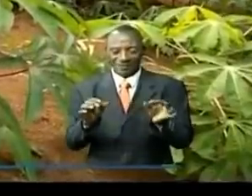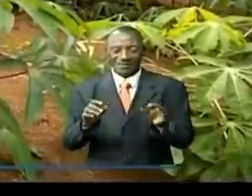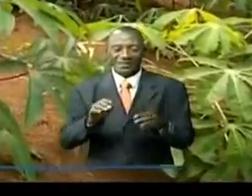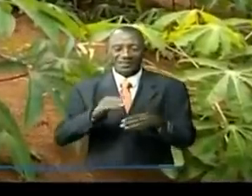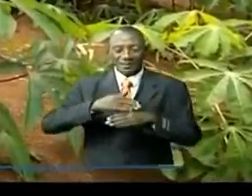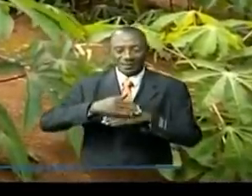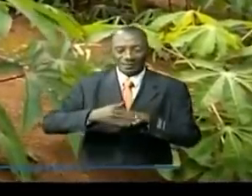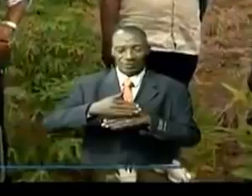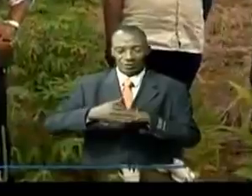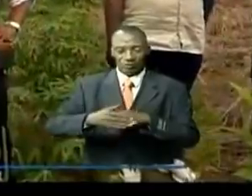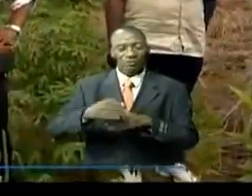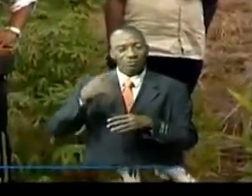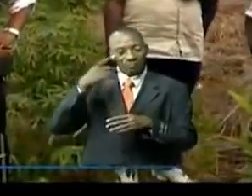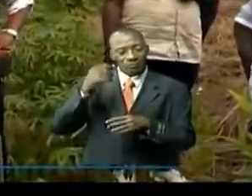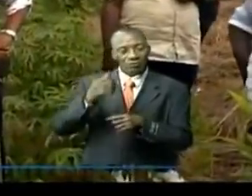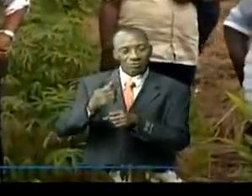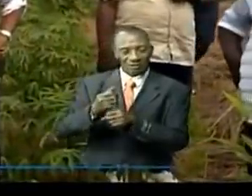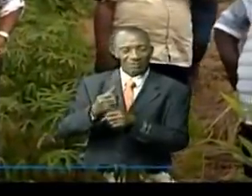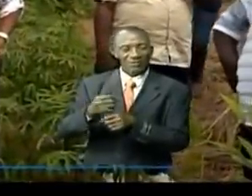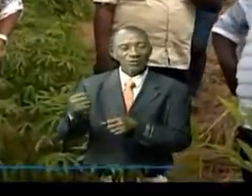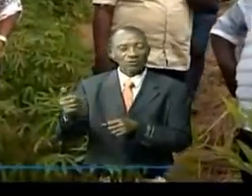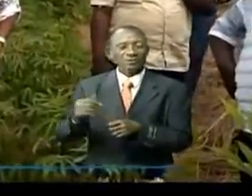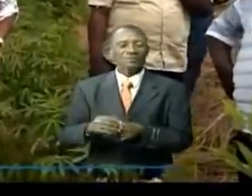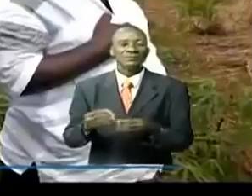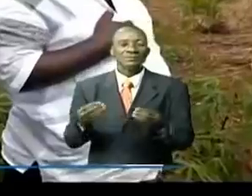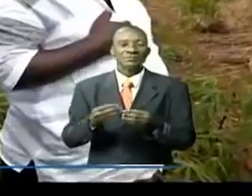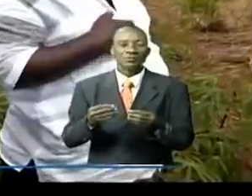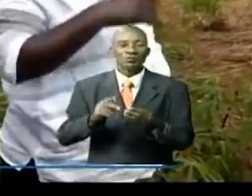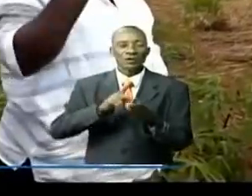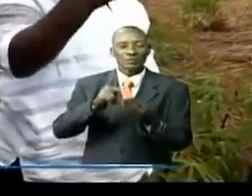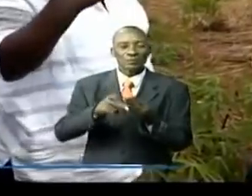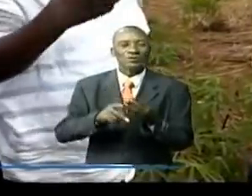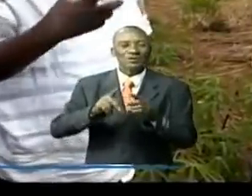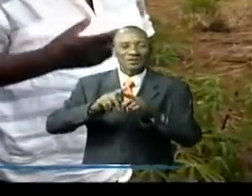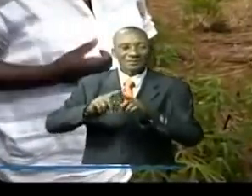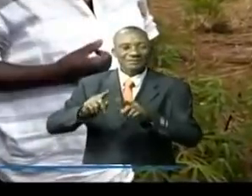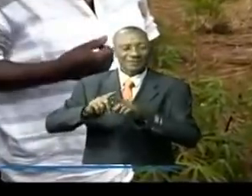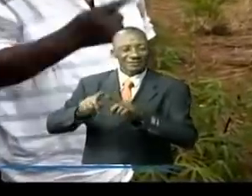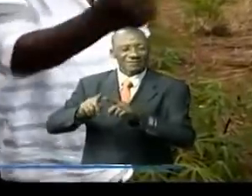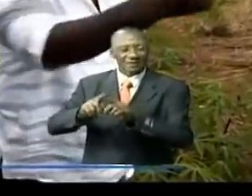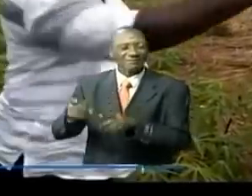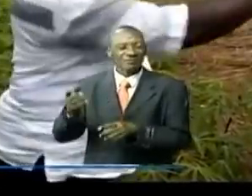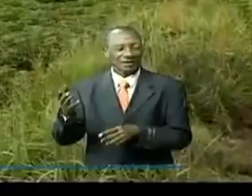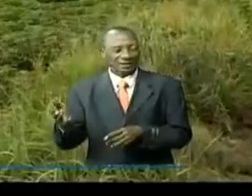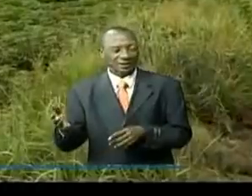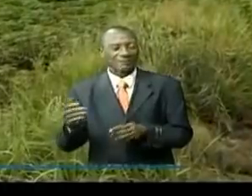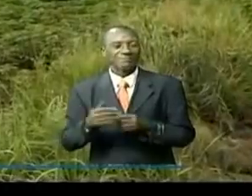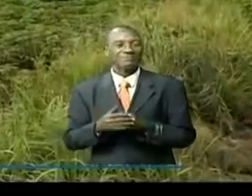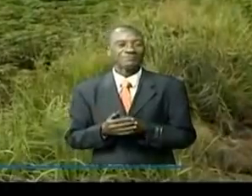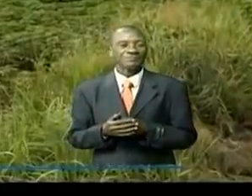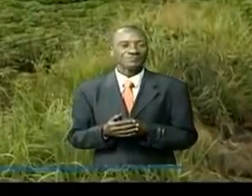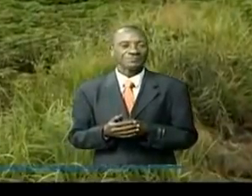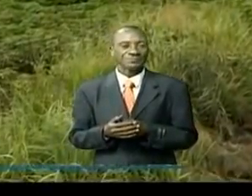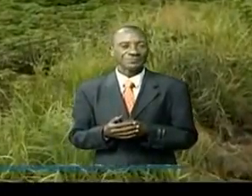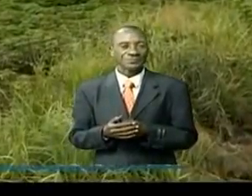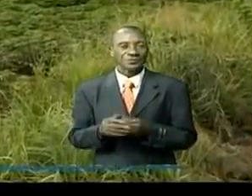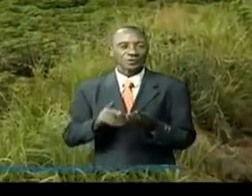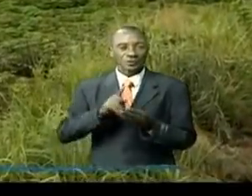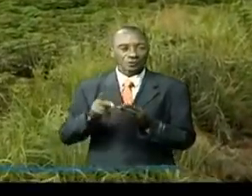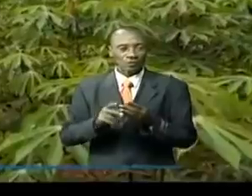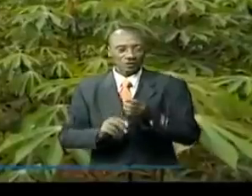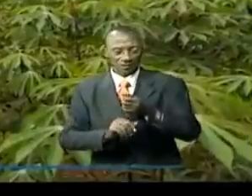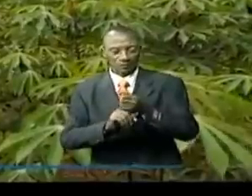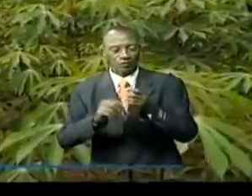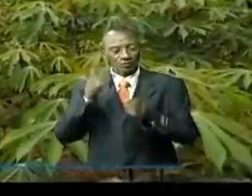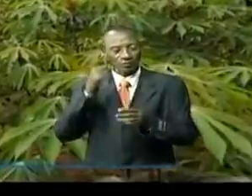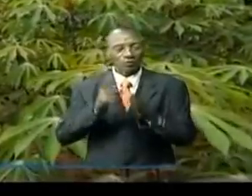fera à travers différents projets qui bénéficient déjà de son financement. C'est notamment le cas du projet d'appui au